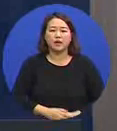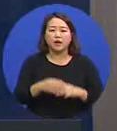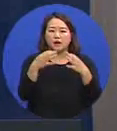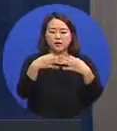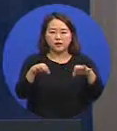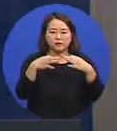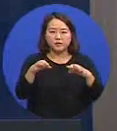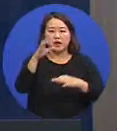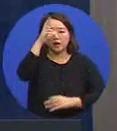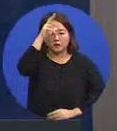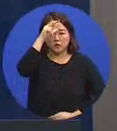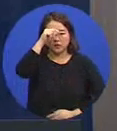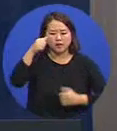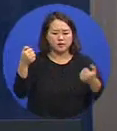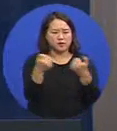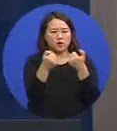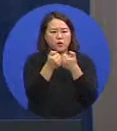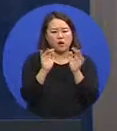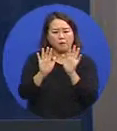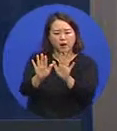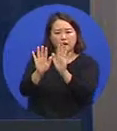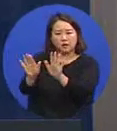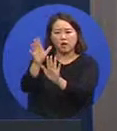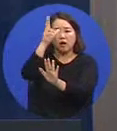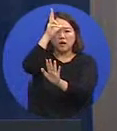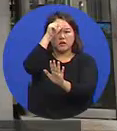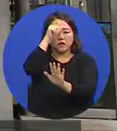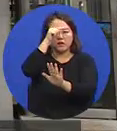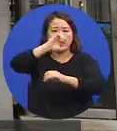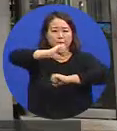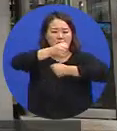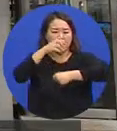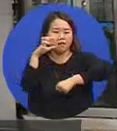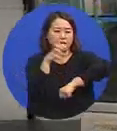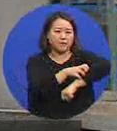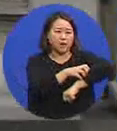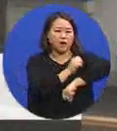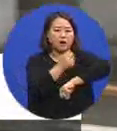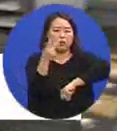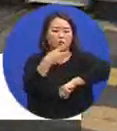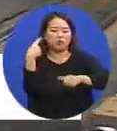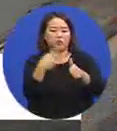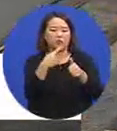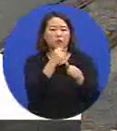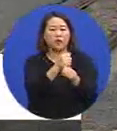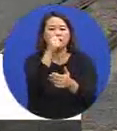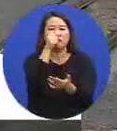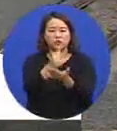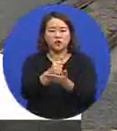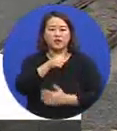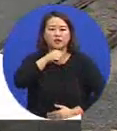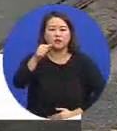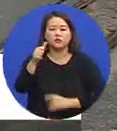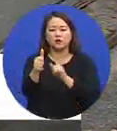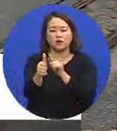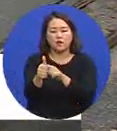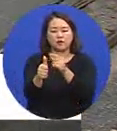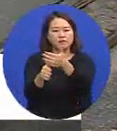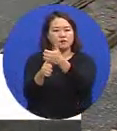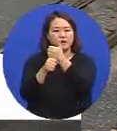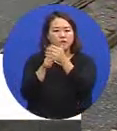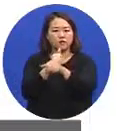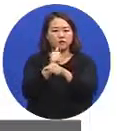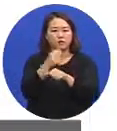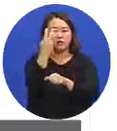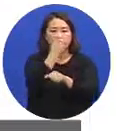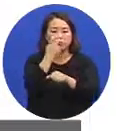김제 경찰서는 싸움을 말리는 경찰관의 다리를 물어뜯고 욕설을 한 혐의로 50살 A씨를 현장에서 붙잡아 조사하고